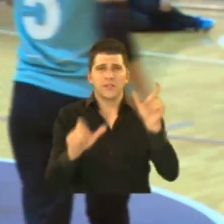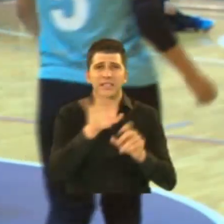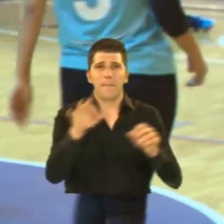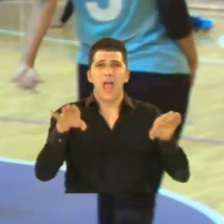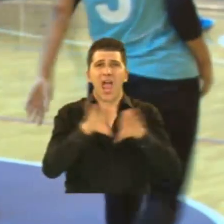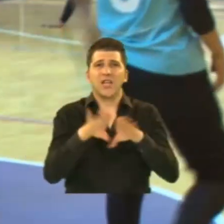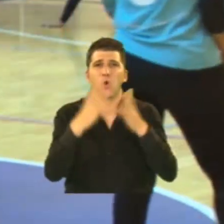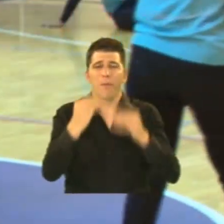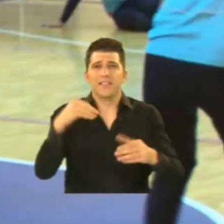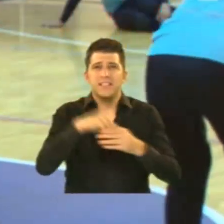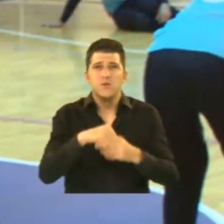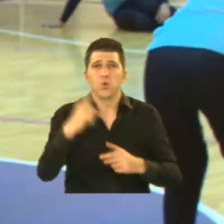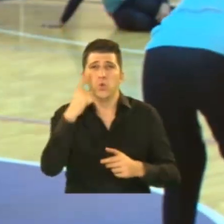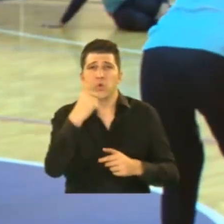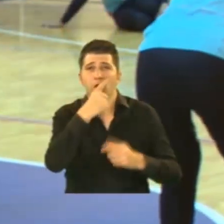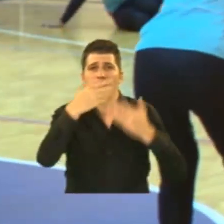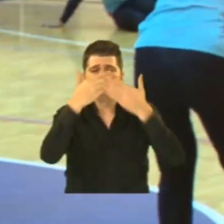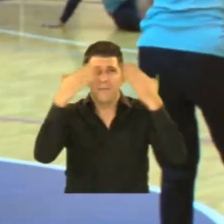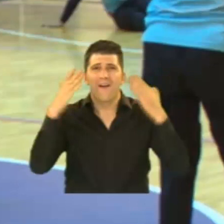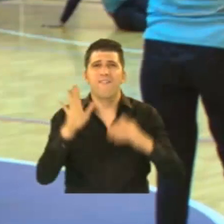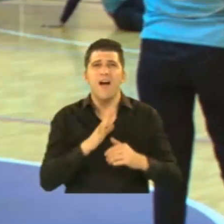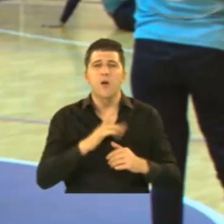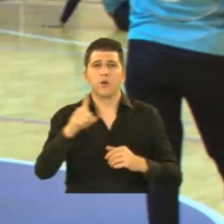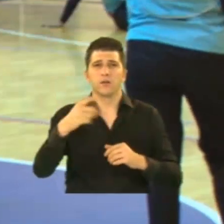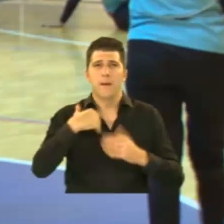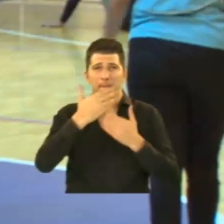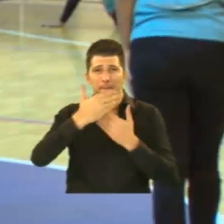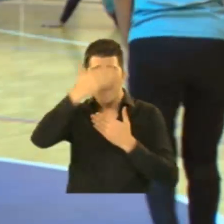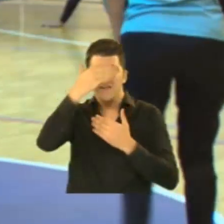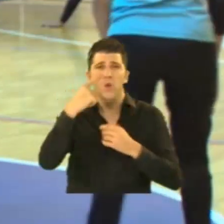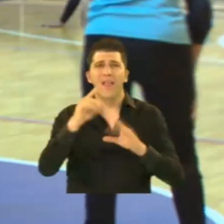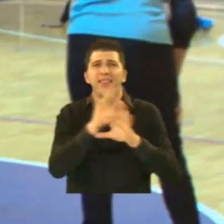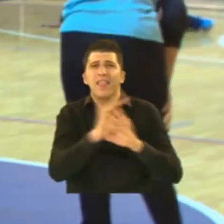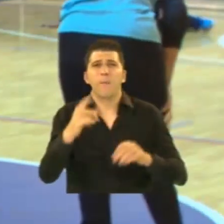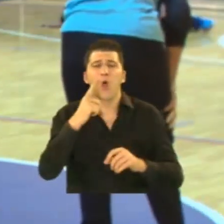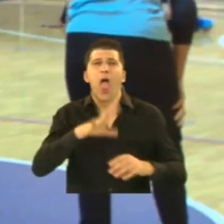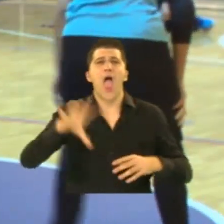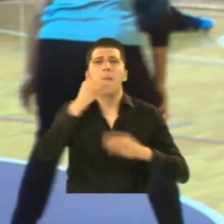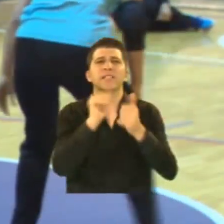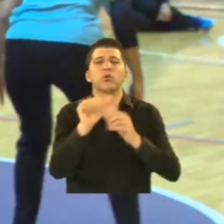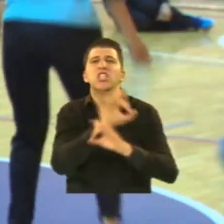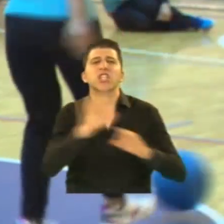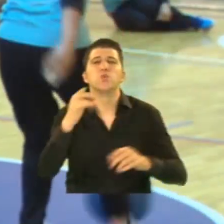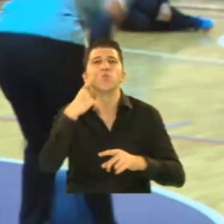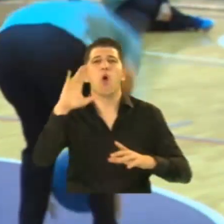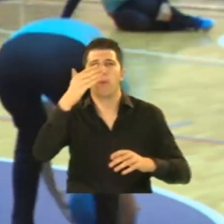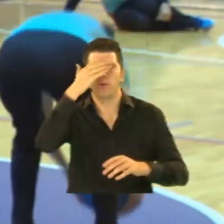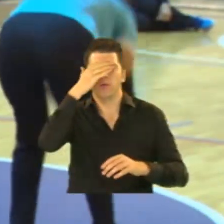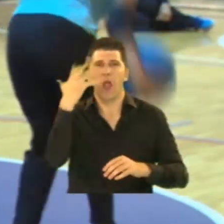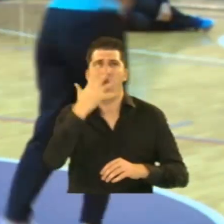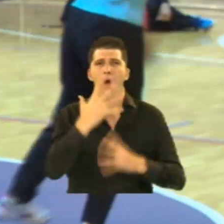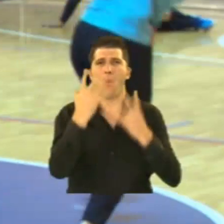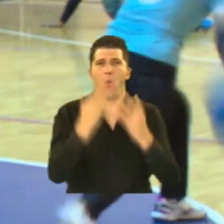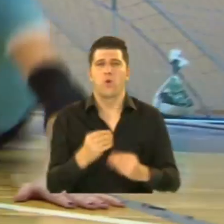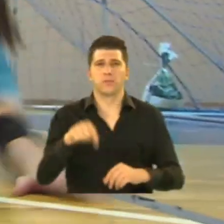sporcuların eşitlenmesi için göze pet çekiliyor. Petin üzerinden göz maskesiyle tamamen bütün sporcular hiç